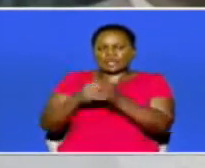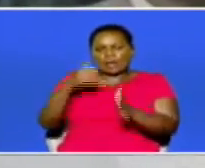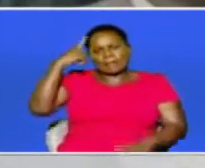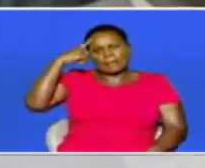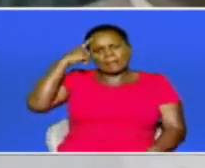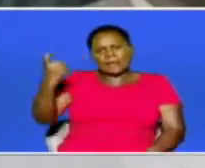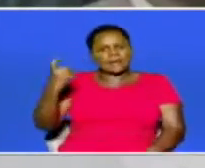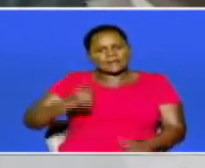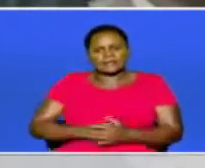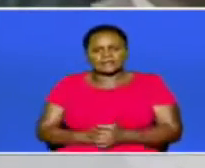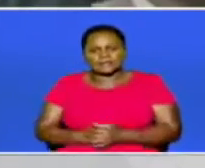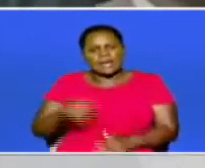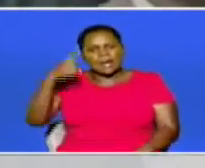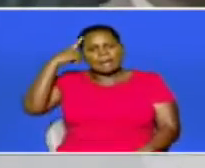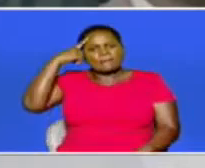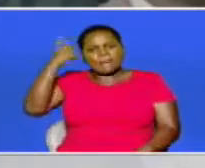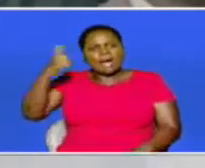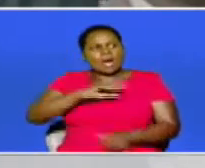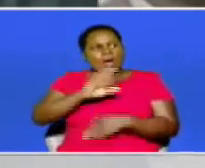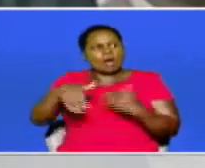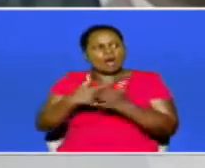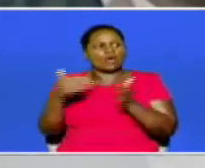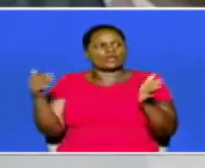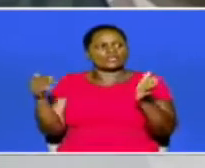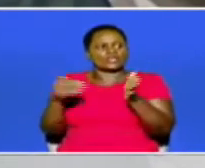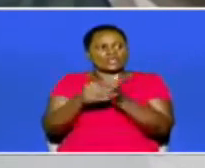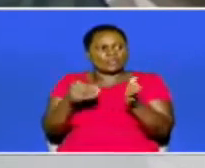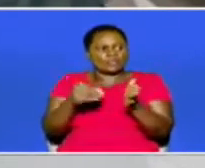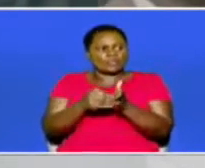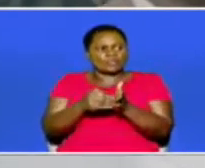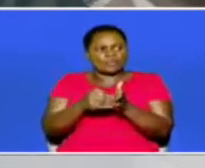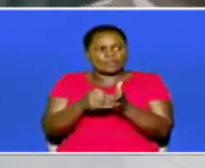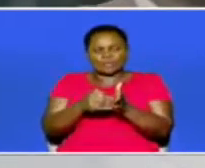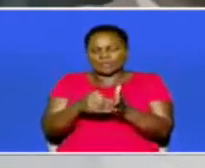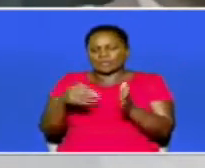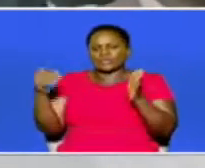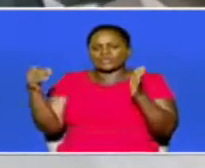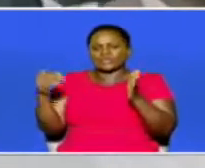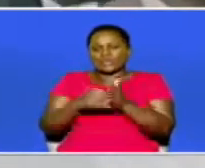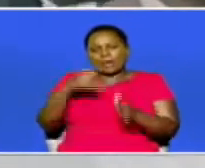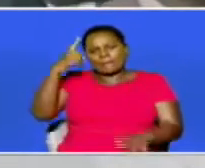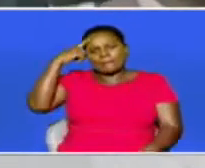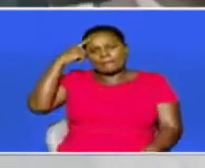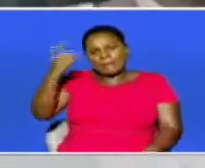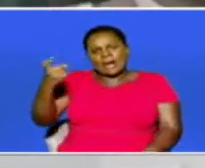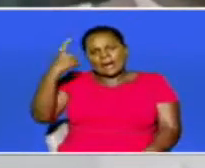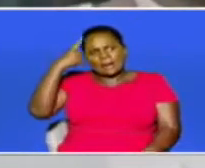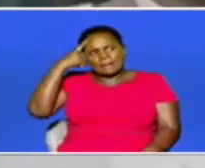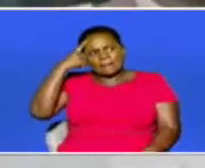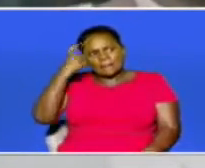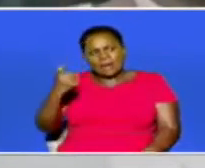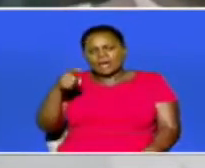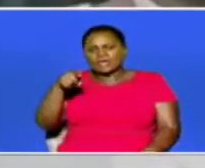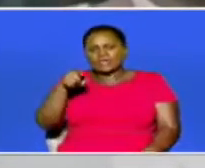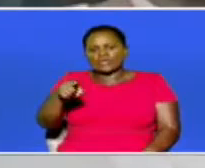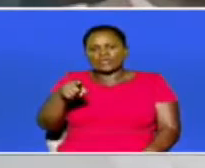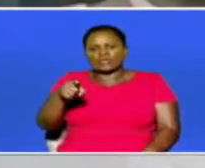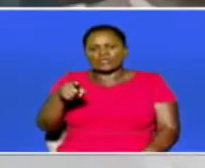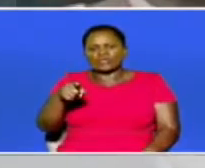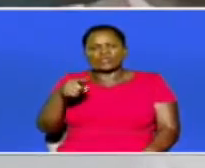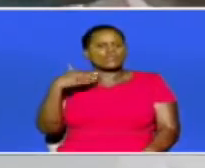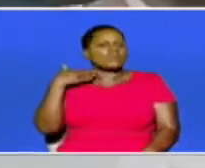fitina. Fitina yote tuache. Na tuache fitina ya wewe